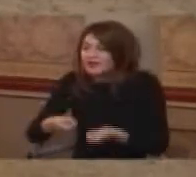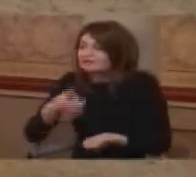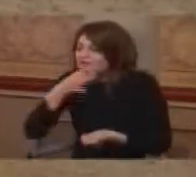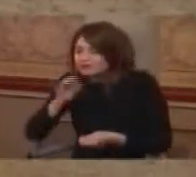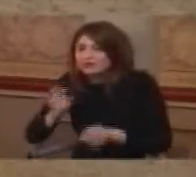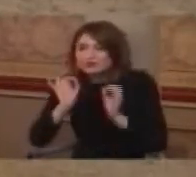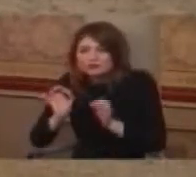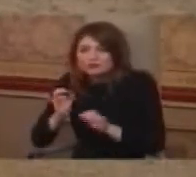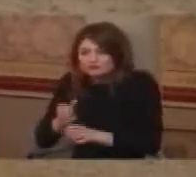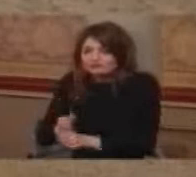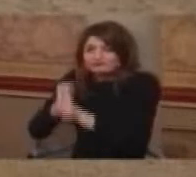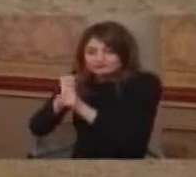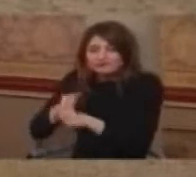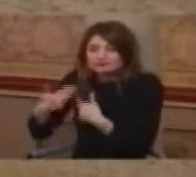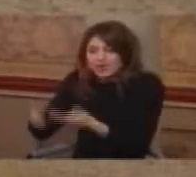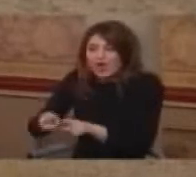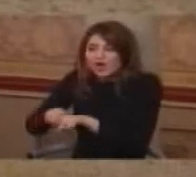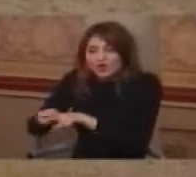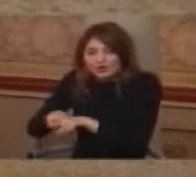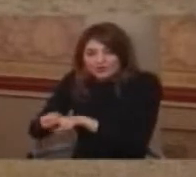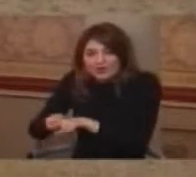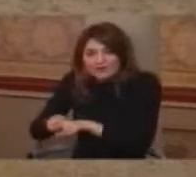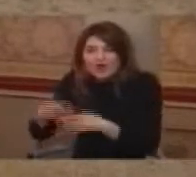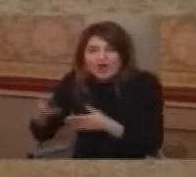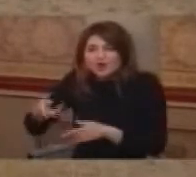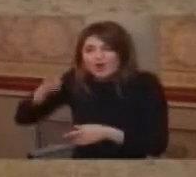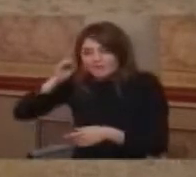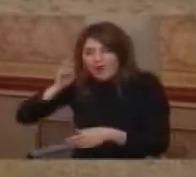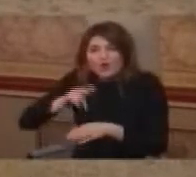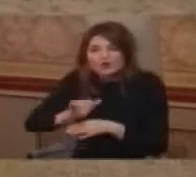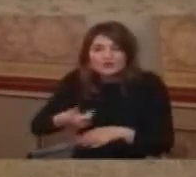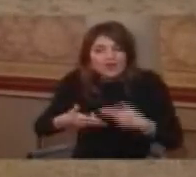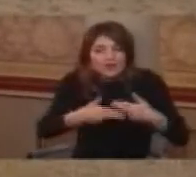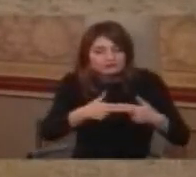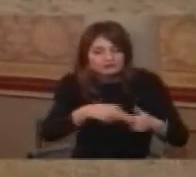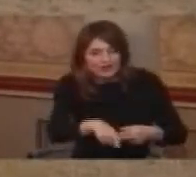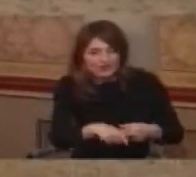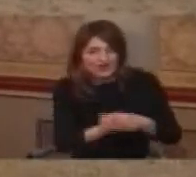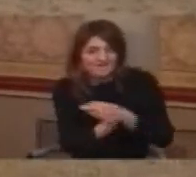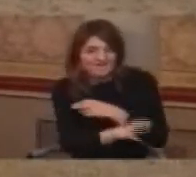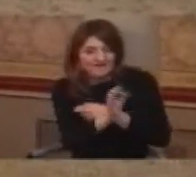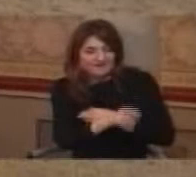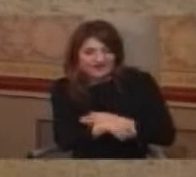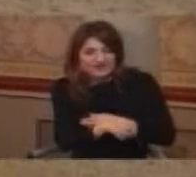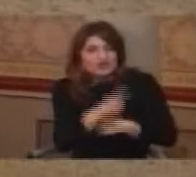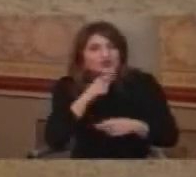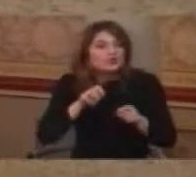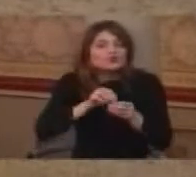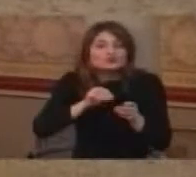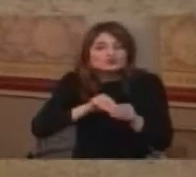suport roditeljima kako bi mogli ići u najbliži vrtić, kako bi mogli uštediti to dodatno